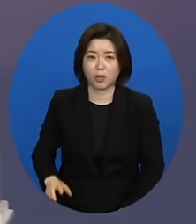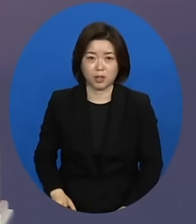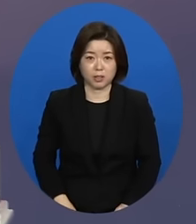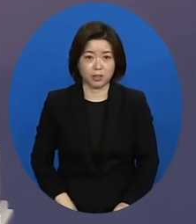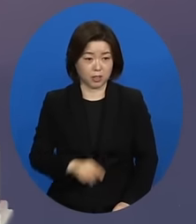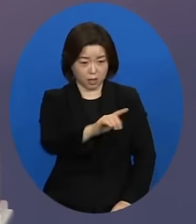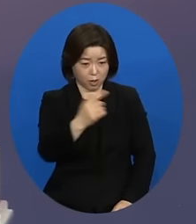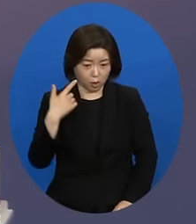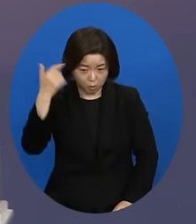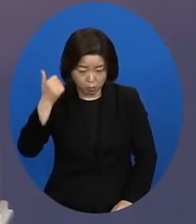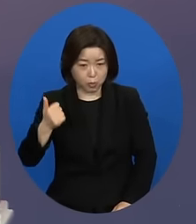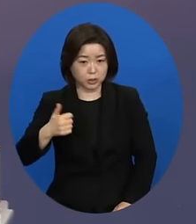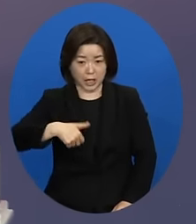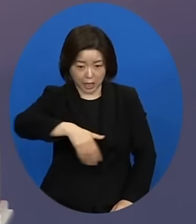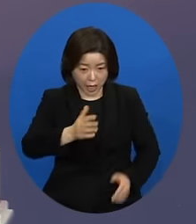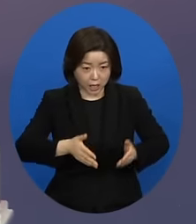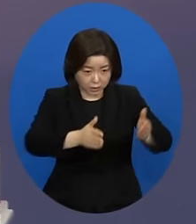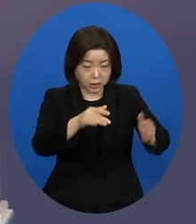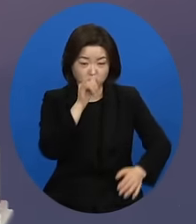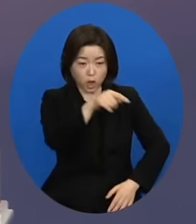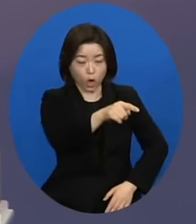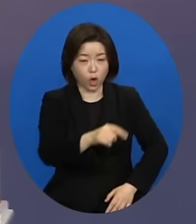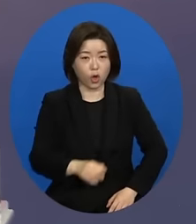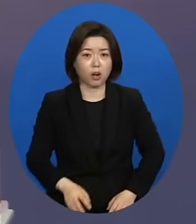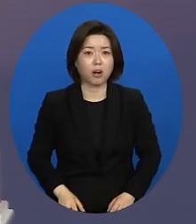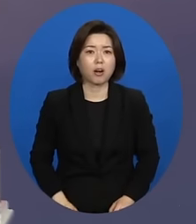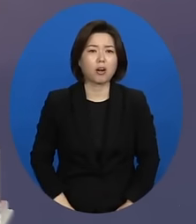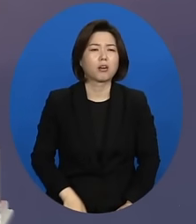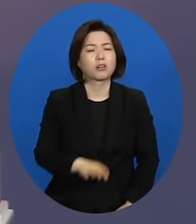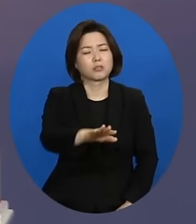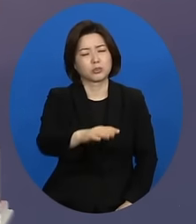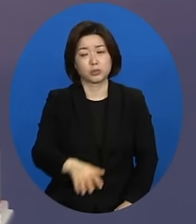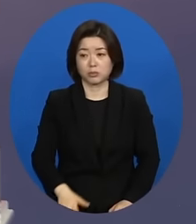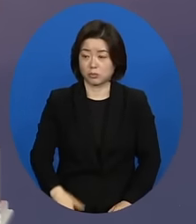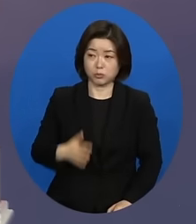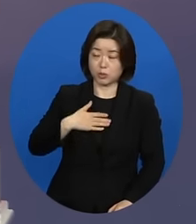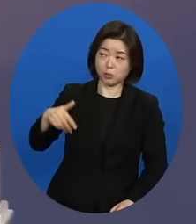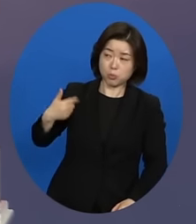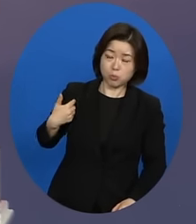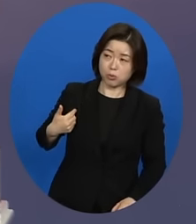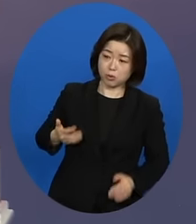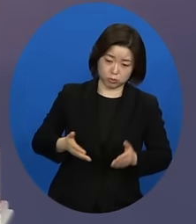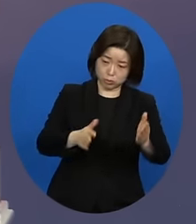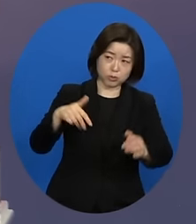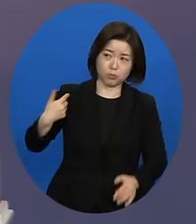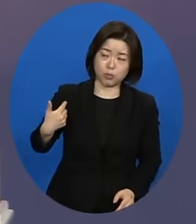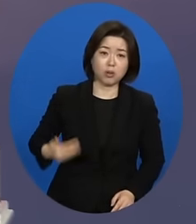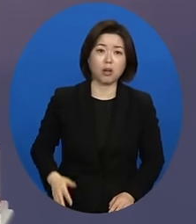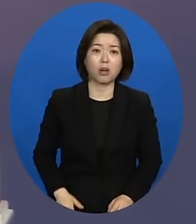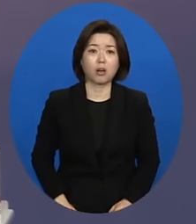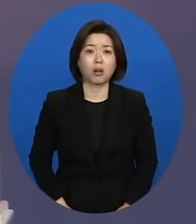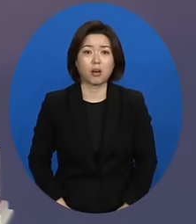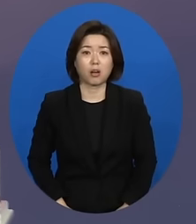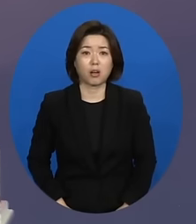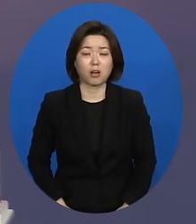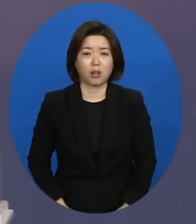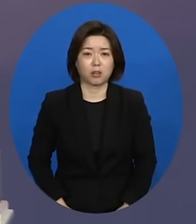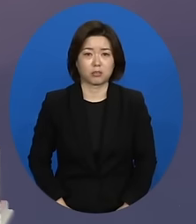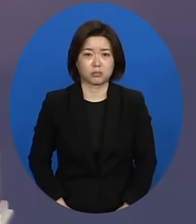목사 돼서 가야 할 길이 있잖아. 근데 그 권사님은 저 몰라요. 근데 어쩌자고